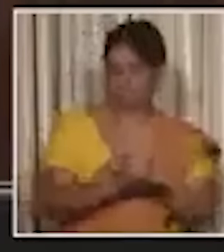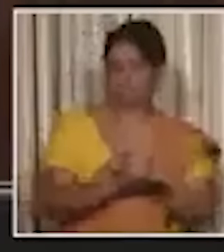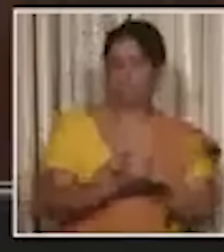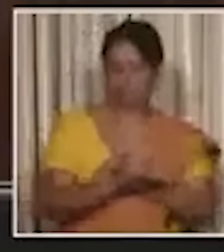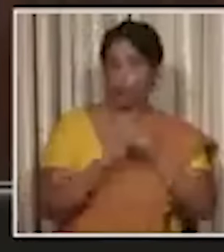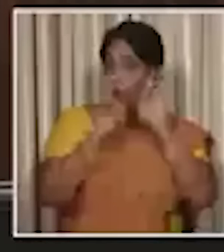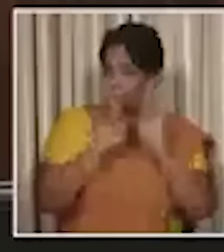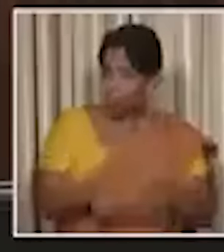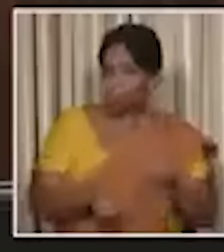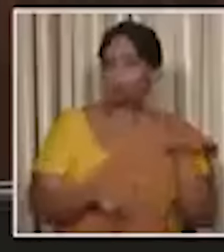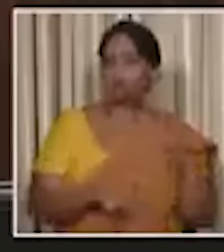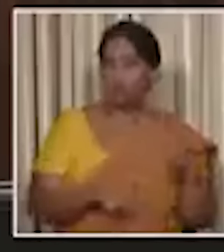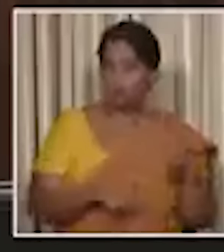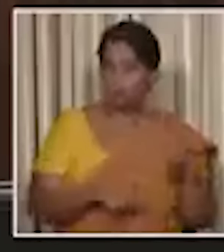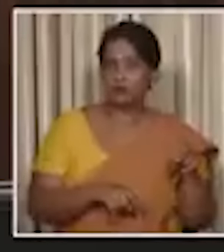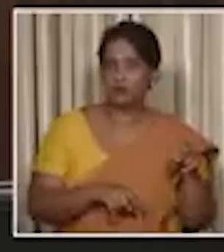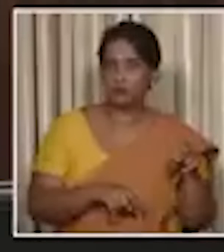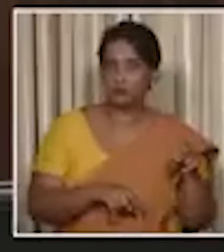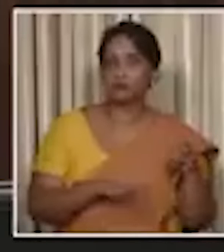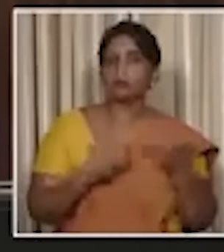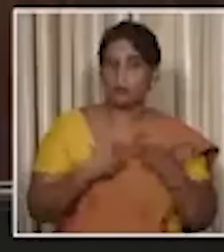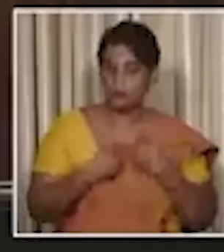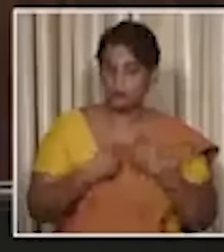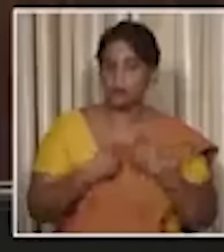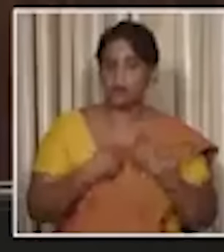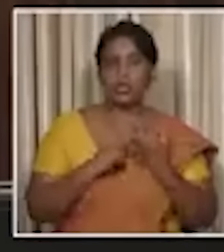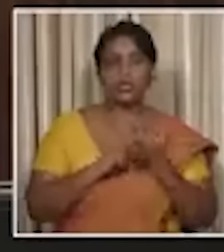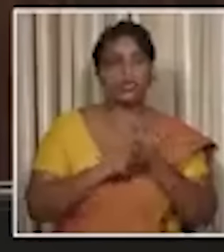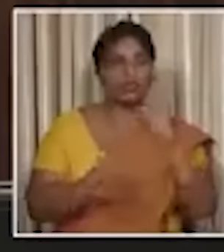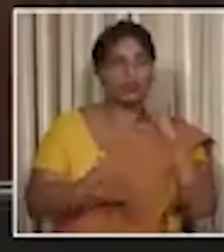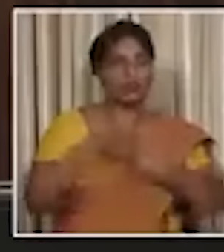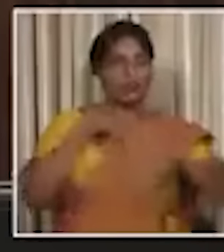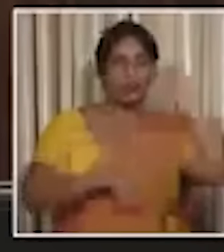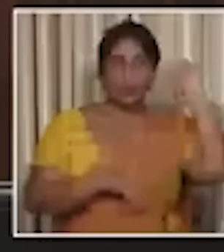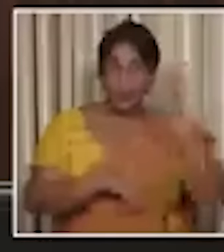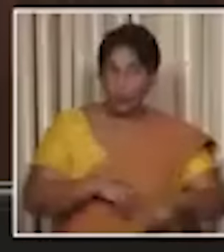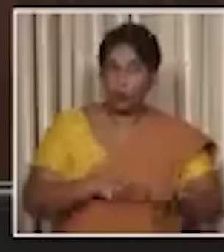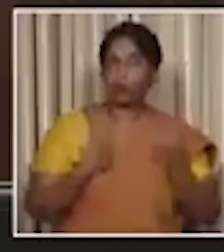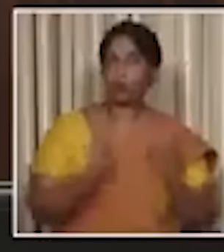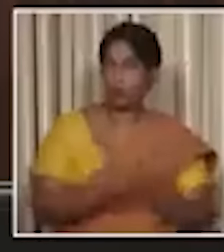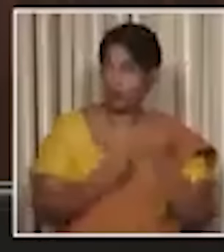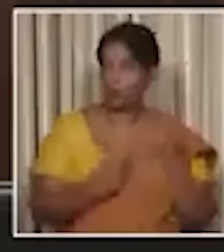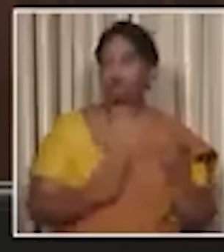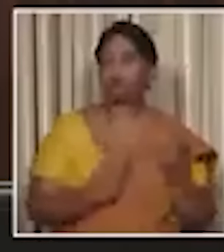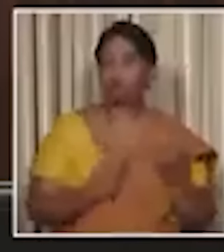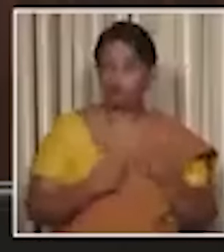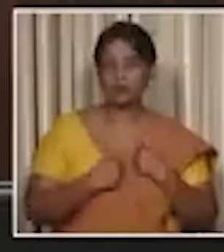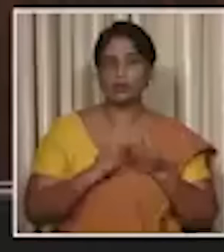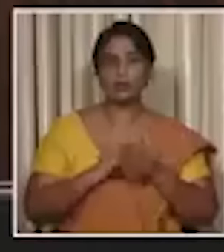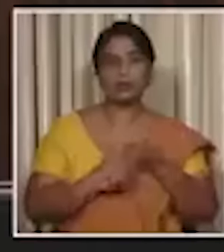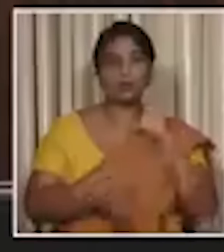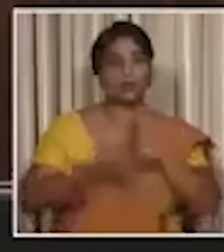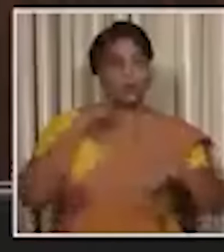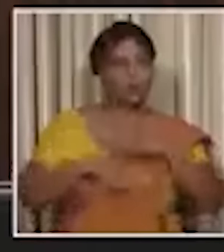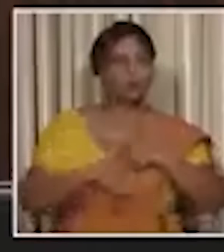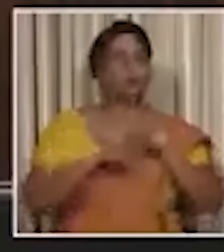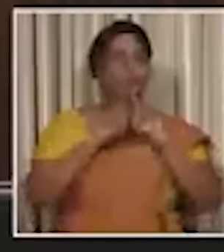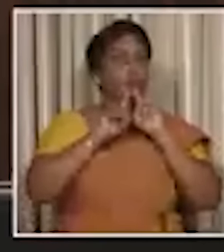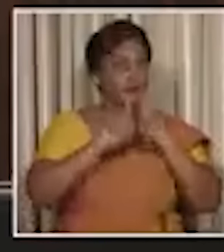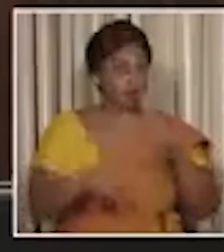முடியும், பொருட்களின் விலைகளை அவர்களால் தீர்மானிக்க முடியும். நெல்லின் விலை எடுத்துக்கொண்டால் நெல் கொள்வனின் போது அவர்கள் தான் விலைகள் தீர்க்கின்றார்கள், விற்பனை விலையும் அவர்கள்